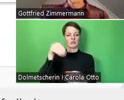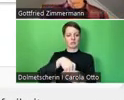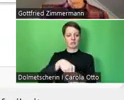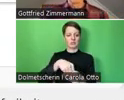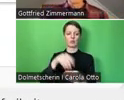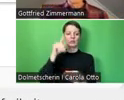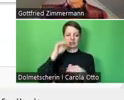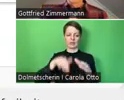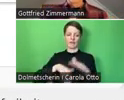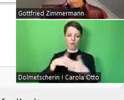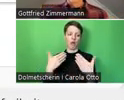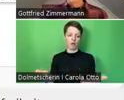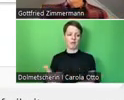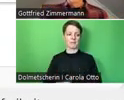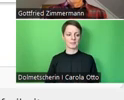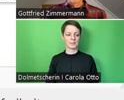sinnvoll so.